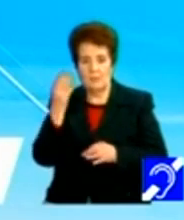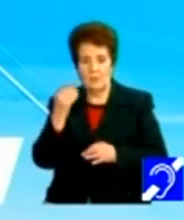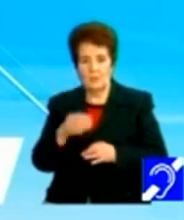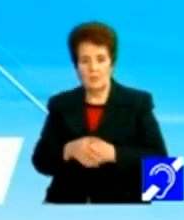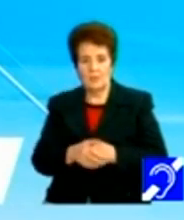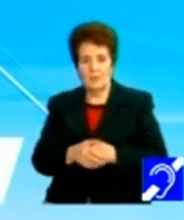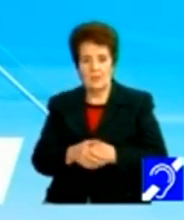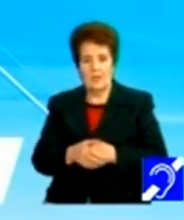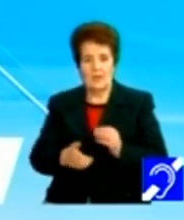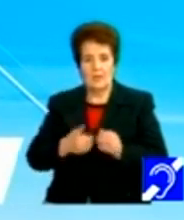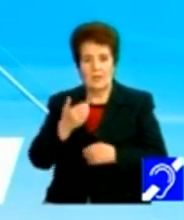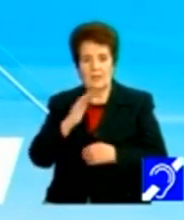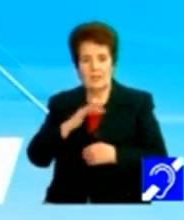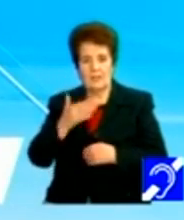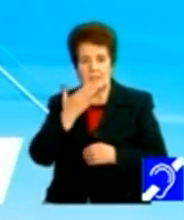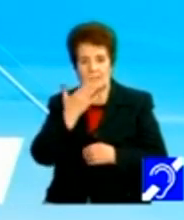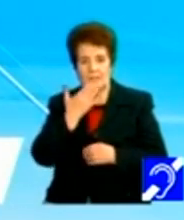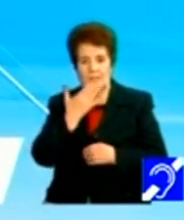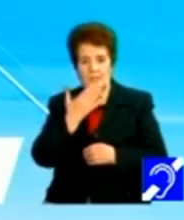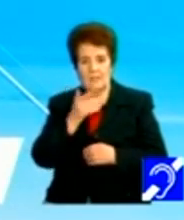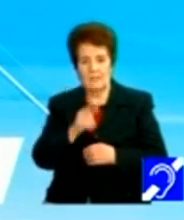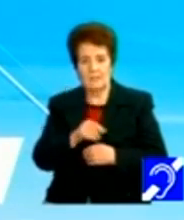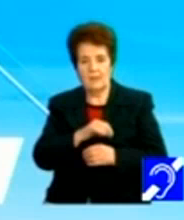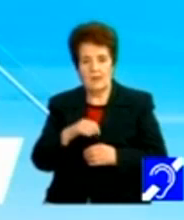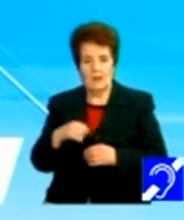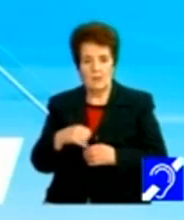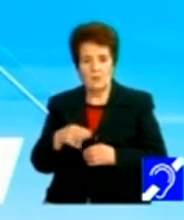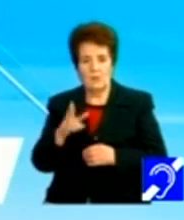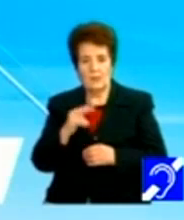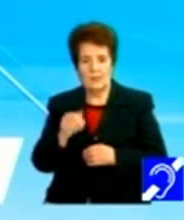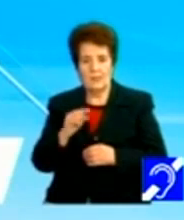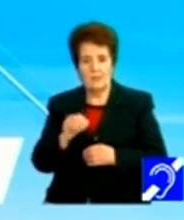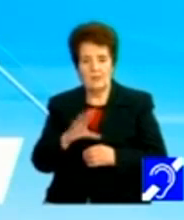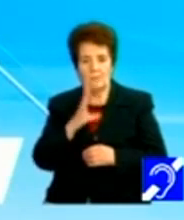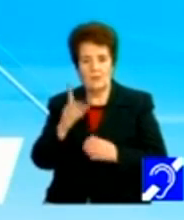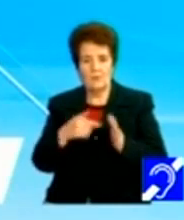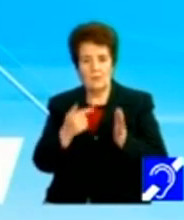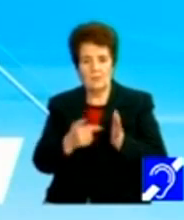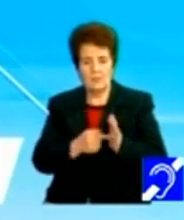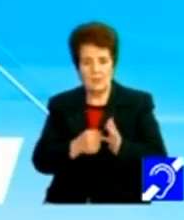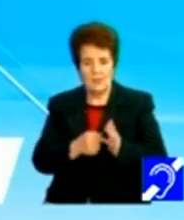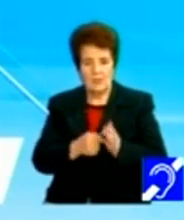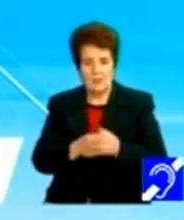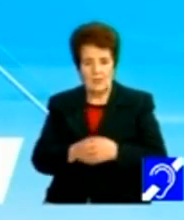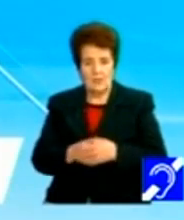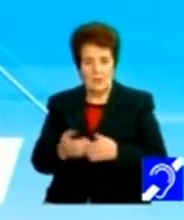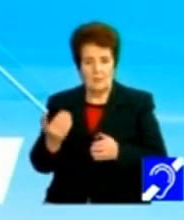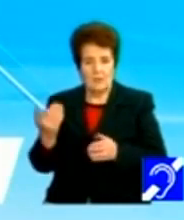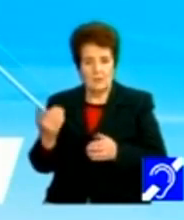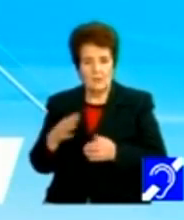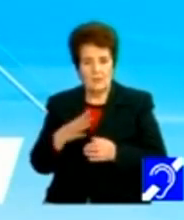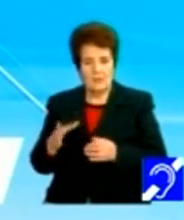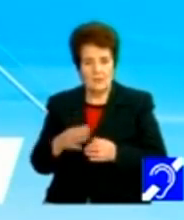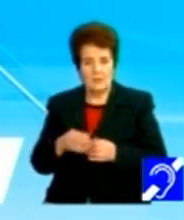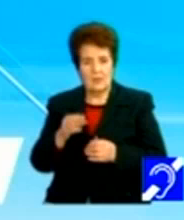indice în actul de identitate naționalitatea română dacă se autoidentifică români. Pare mi s-a mai fost întrebarea asta la emisiunea precedentă, dacă nu greșesc, cu